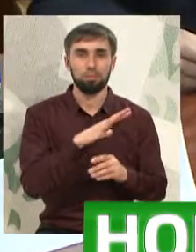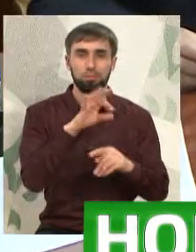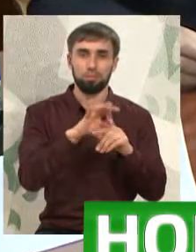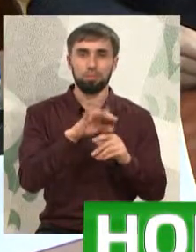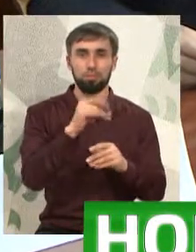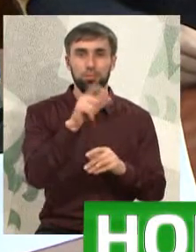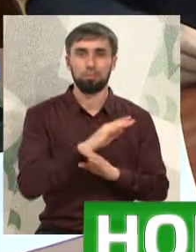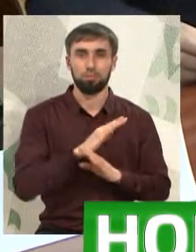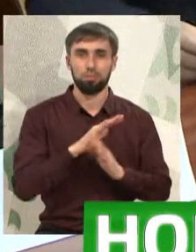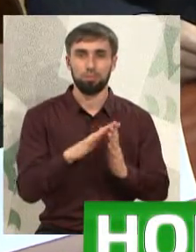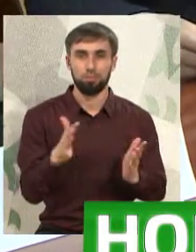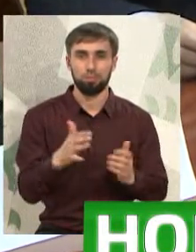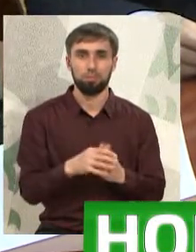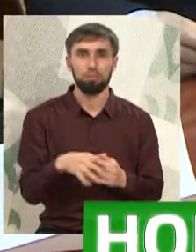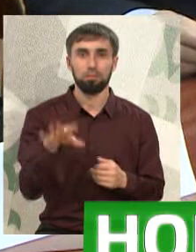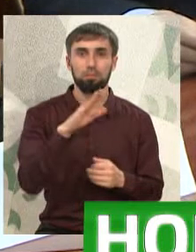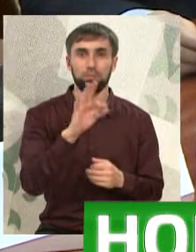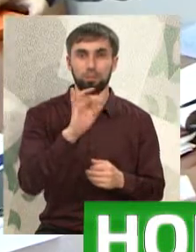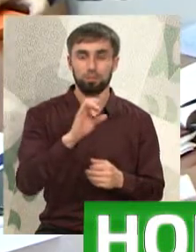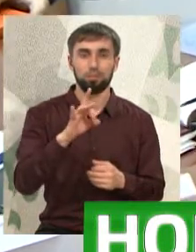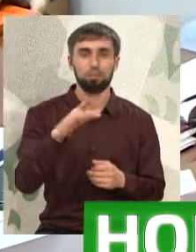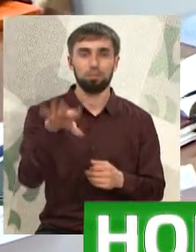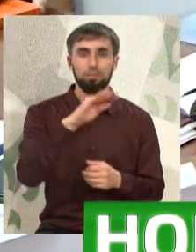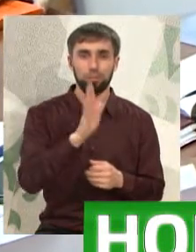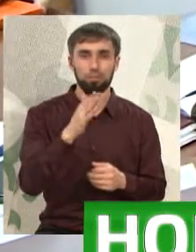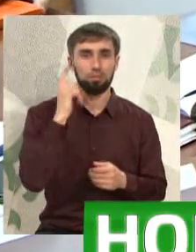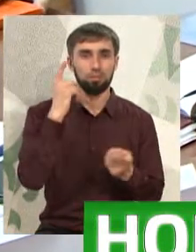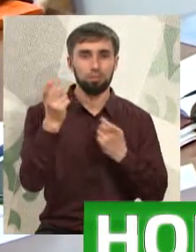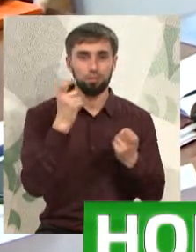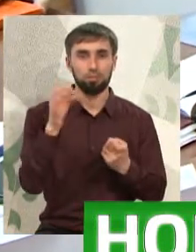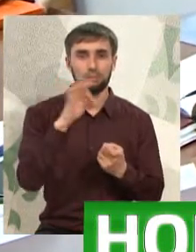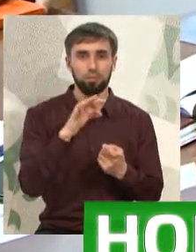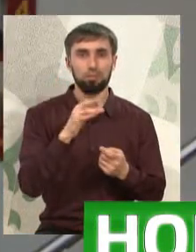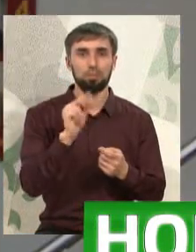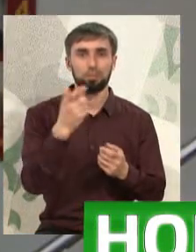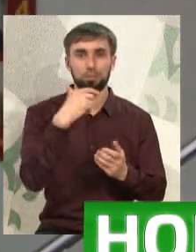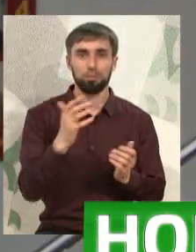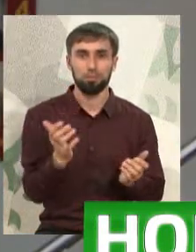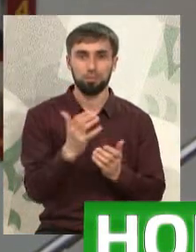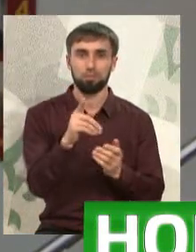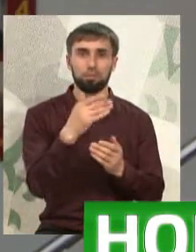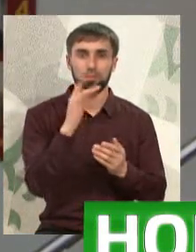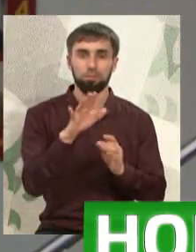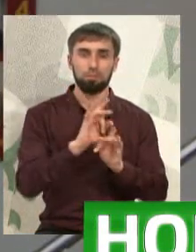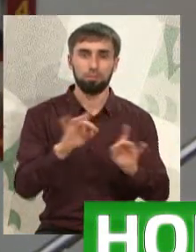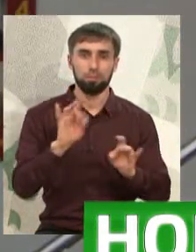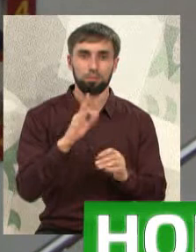будут проводить работу по информированию населения республики, как уберечься от коронавируса. Мы намерены